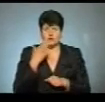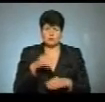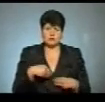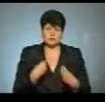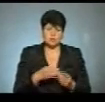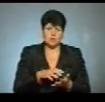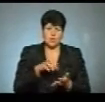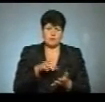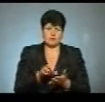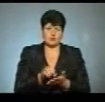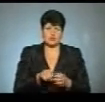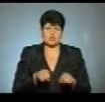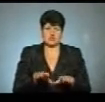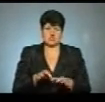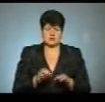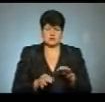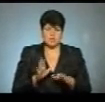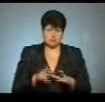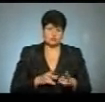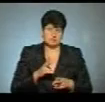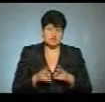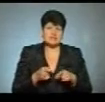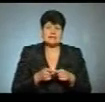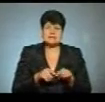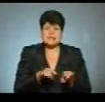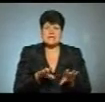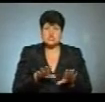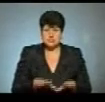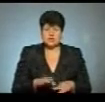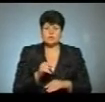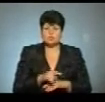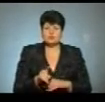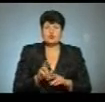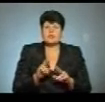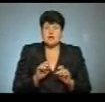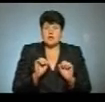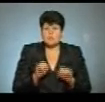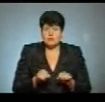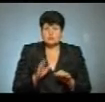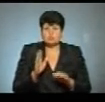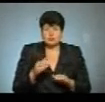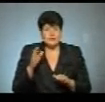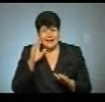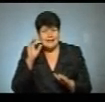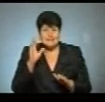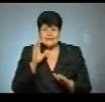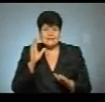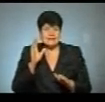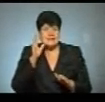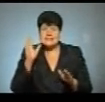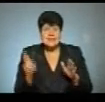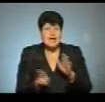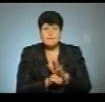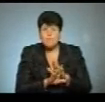нададуть копію рішення суду. Але я буду оскаржувати це рішення, тому що як може бути здійснена непокора законна